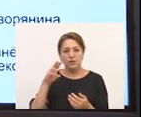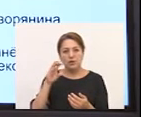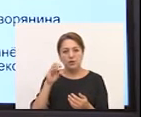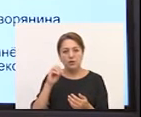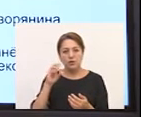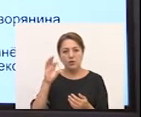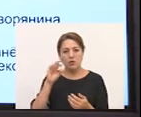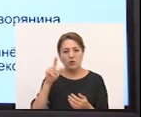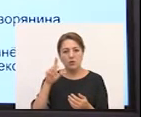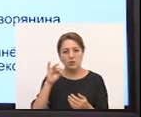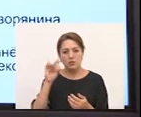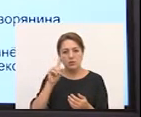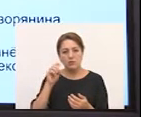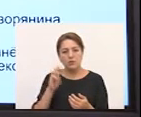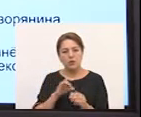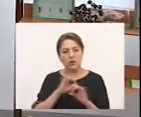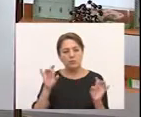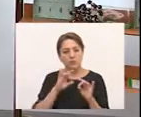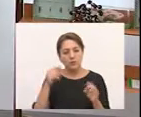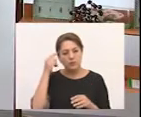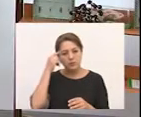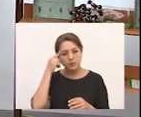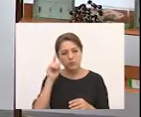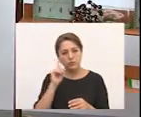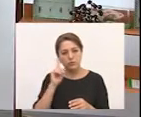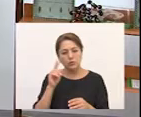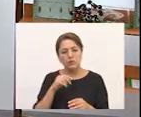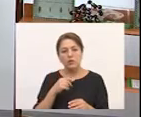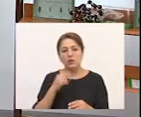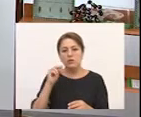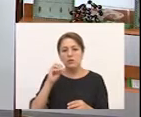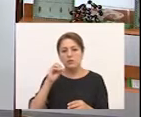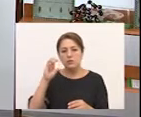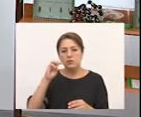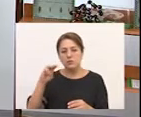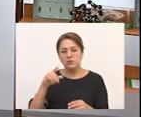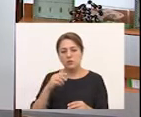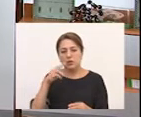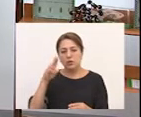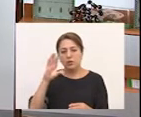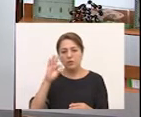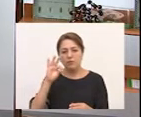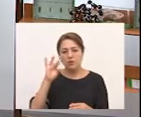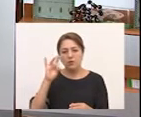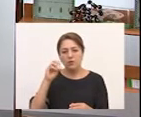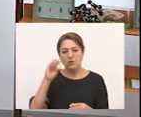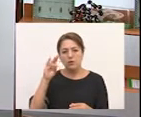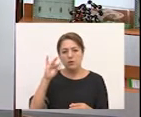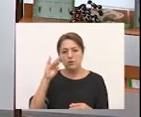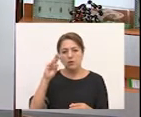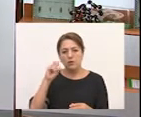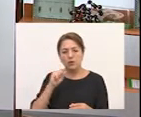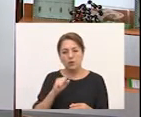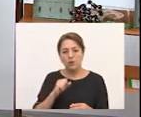и подумайте – что такое, по-вашему, честь дворянина, офицера, и есть